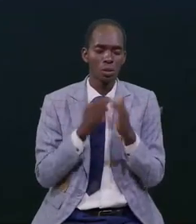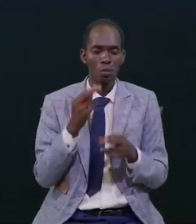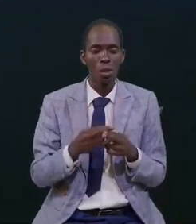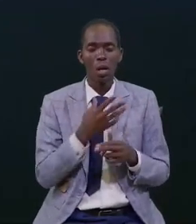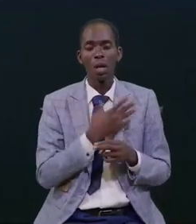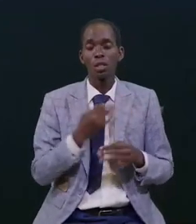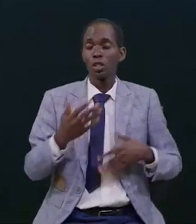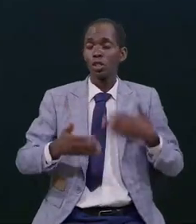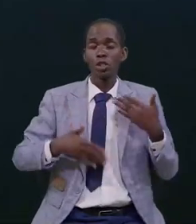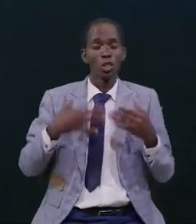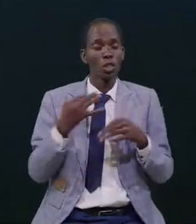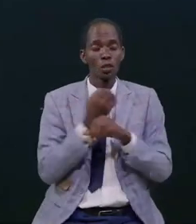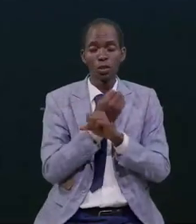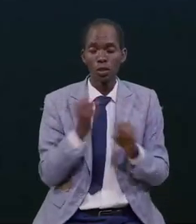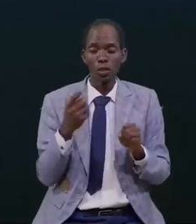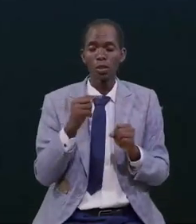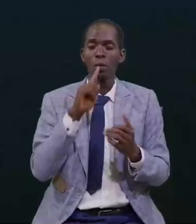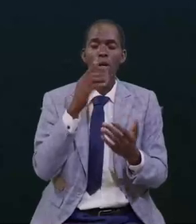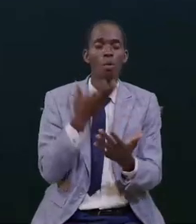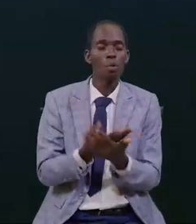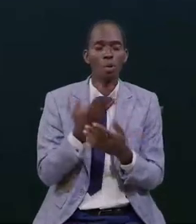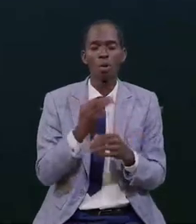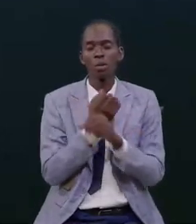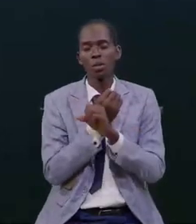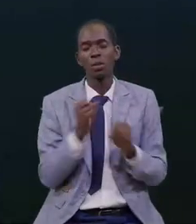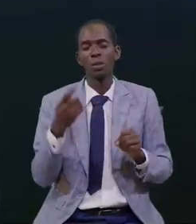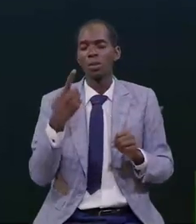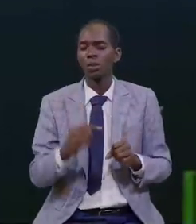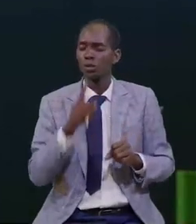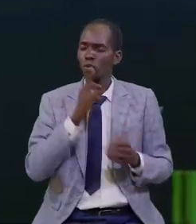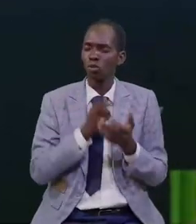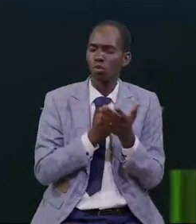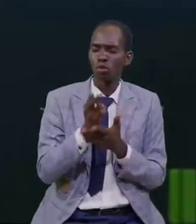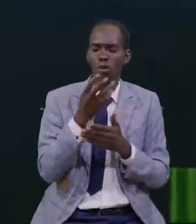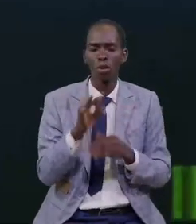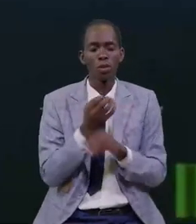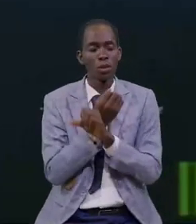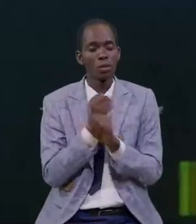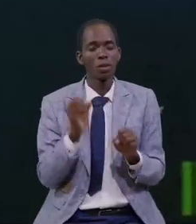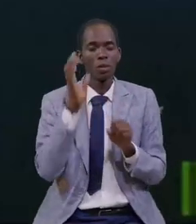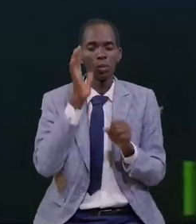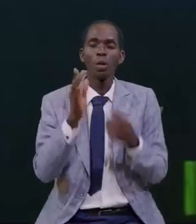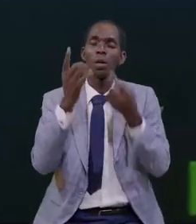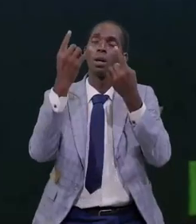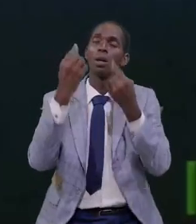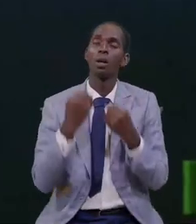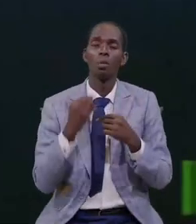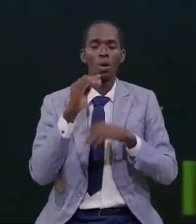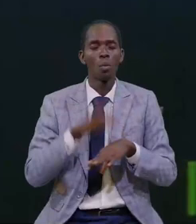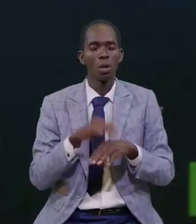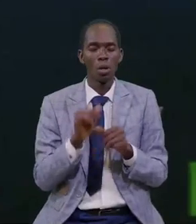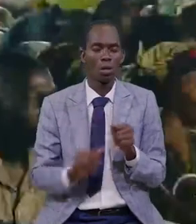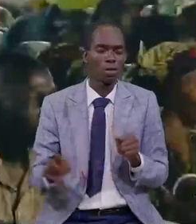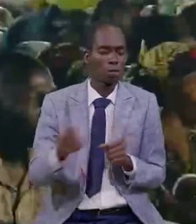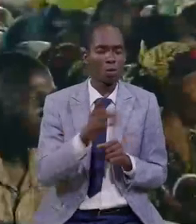salut du salut la réalité du salut parvienneent à chacun maintenant